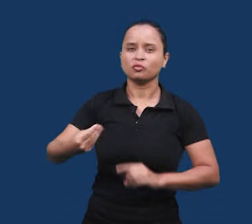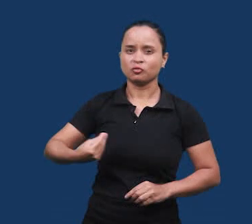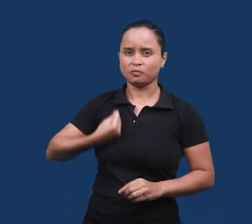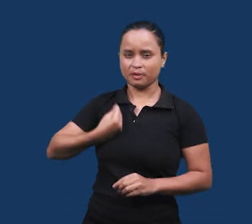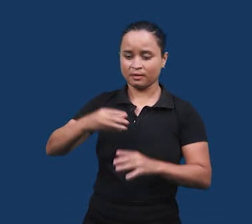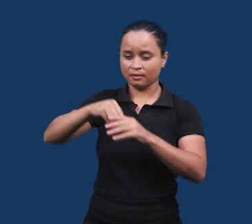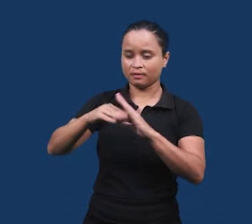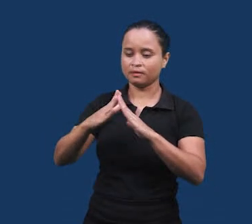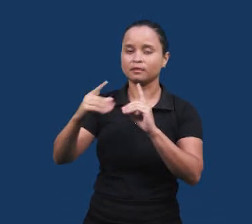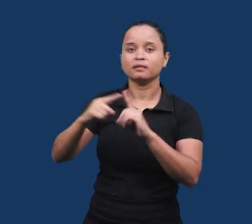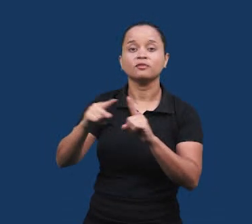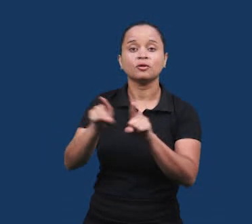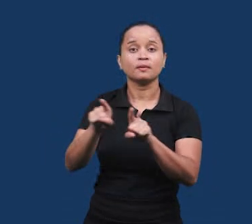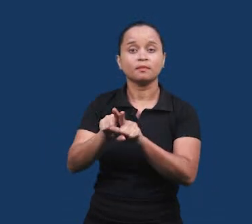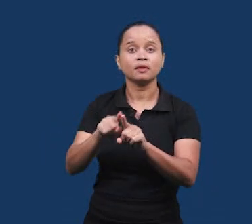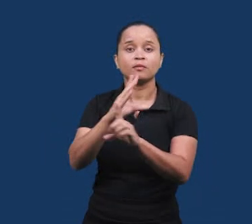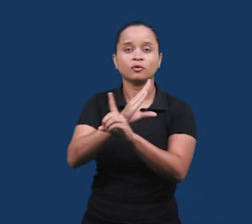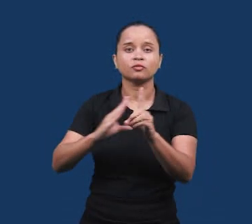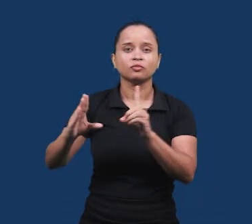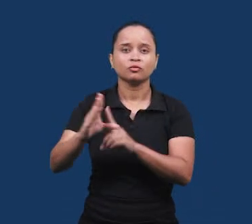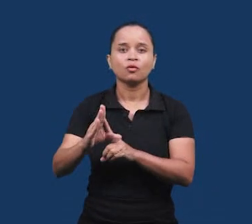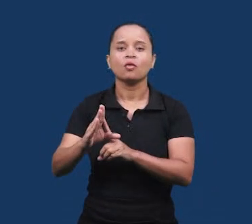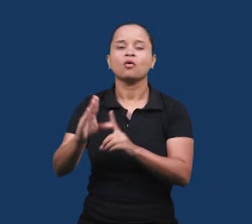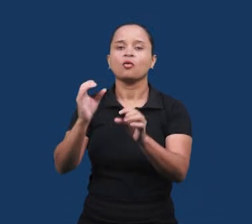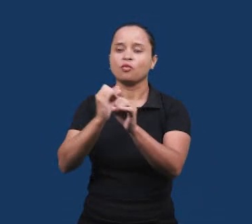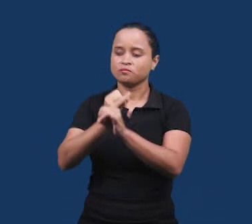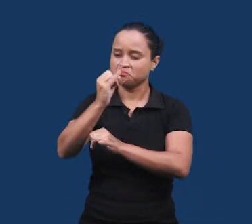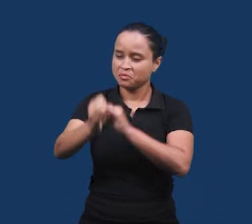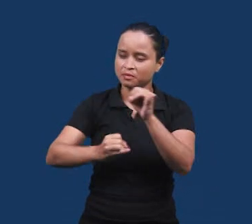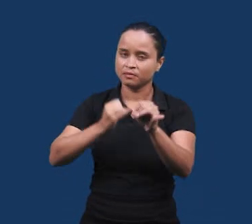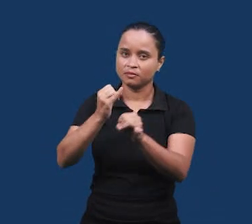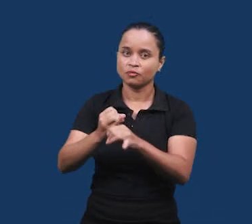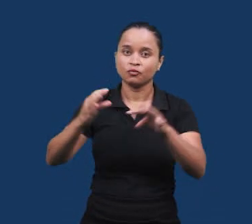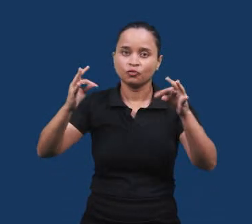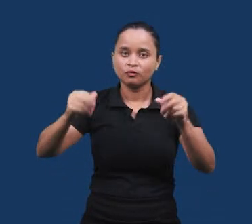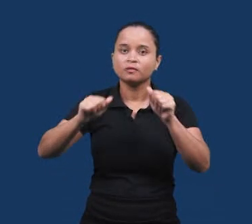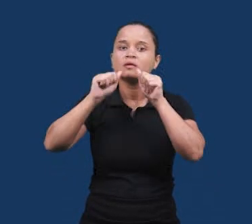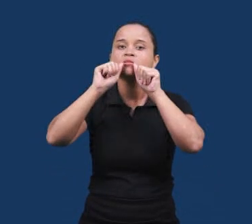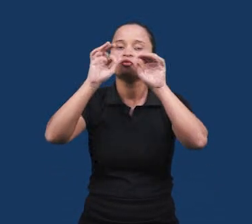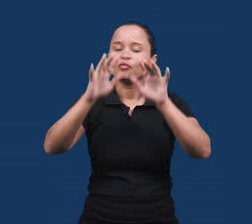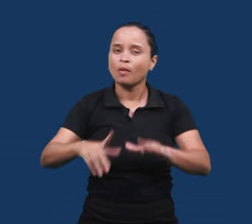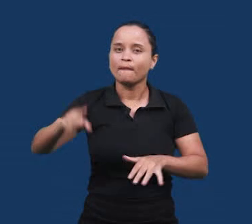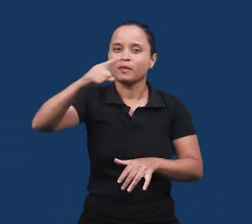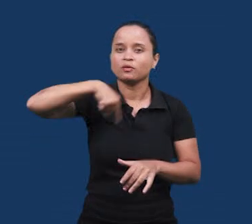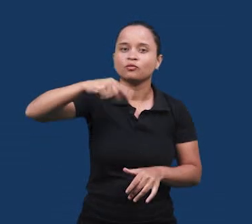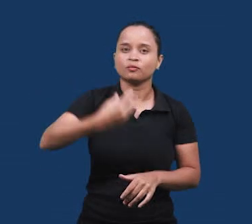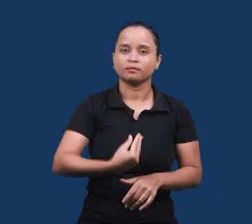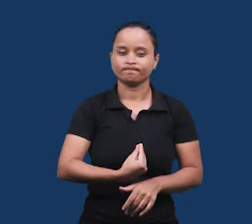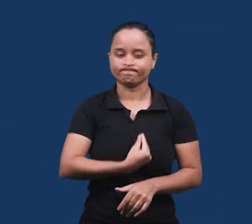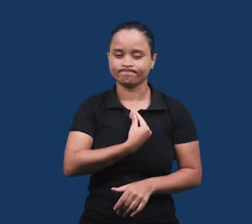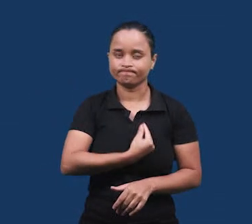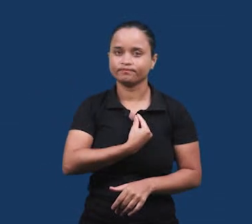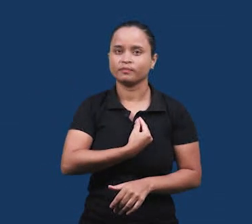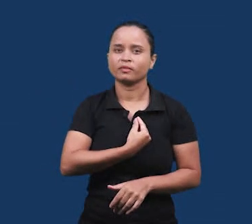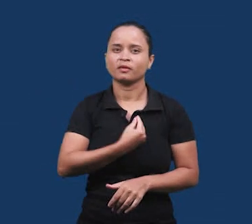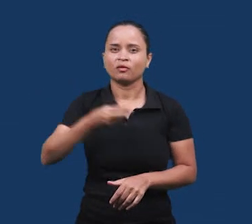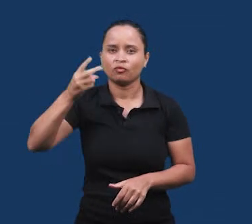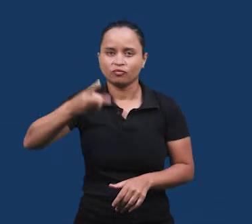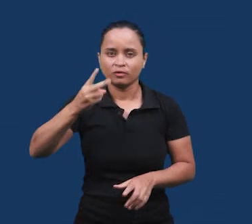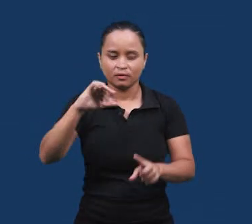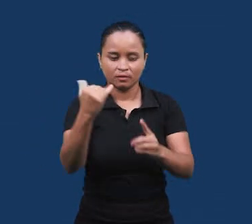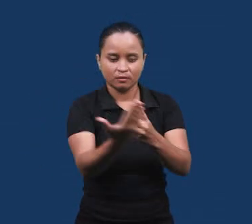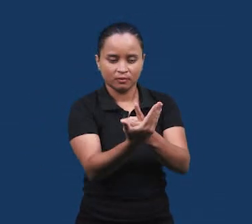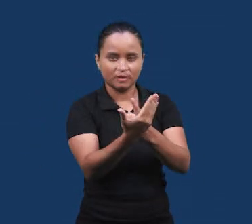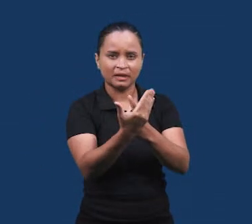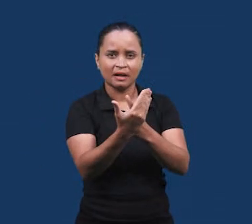les cultes en ligne. Le Seigneur va pourvoir toutes choses à nous tous. Nous continuerons à être immunisés du